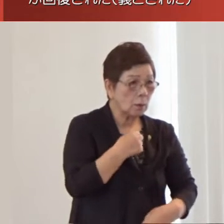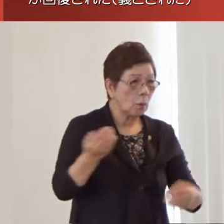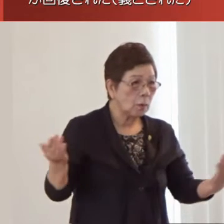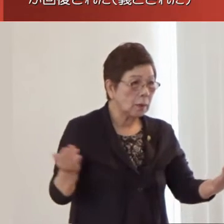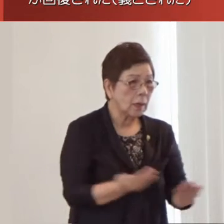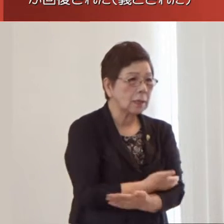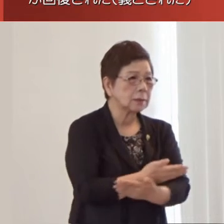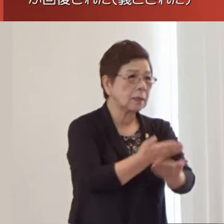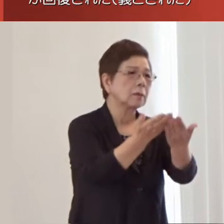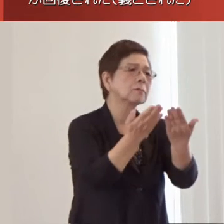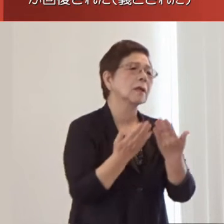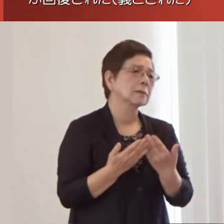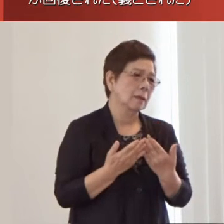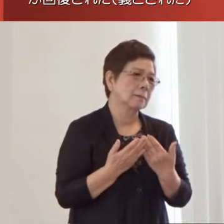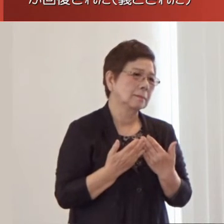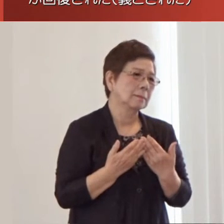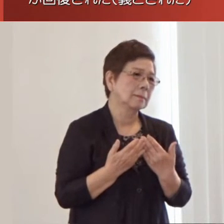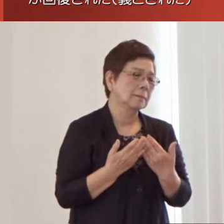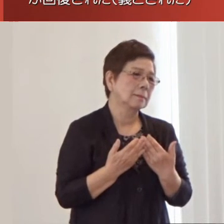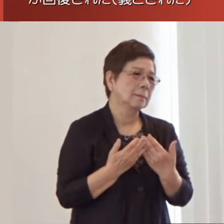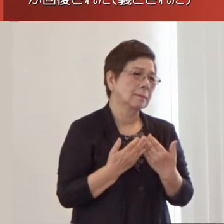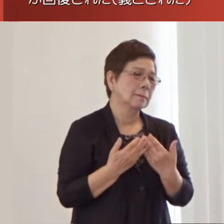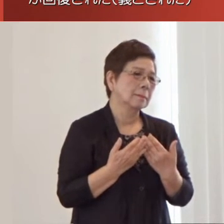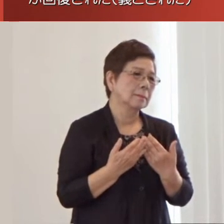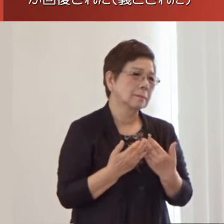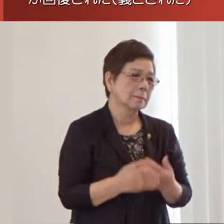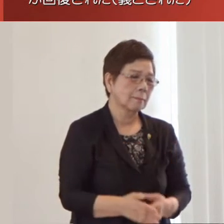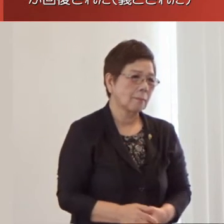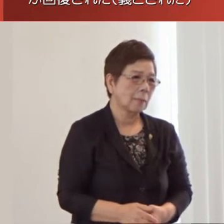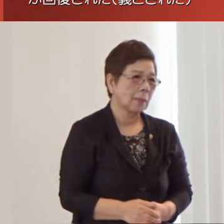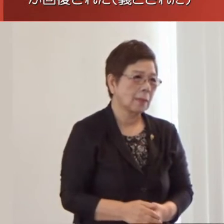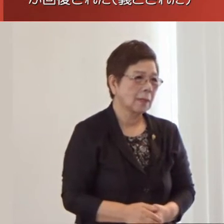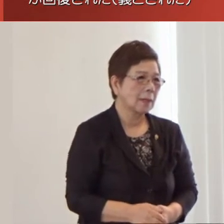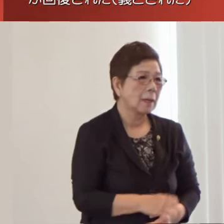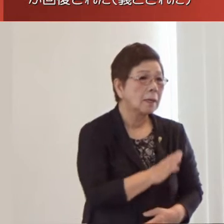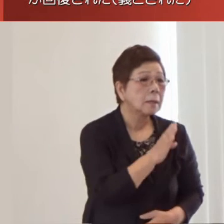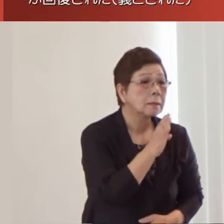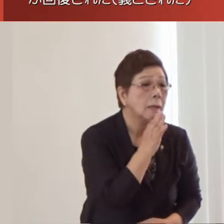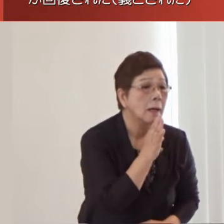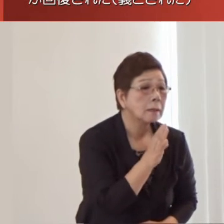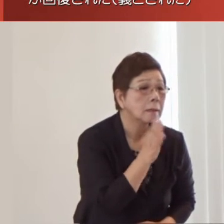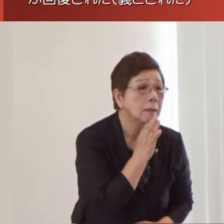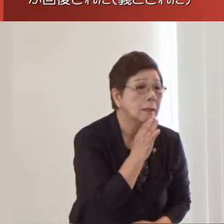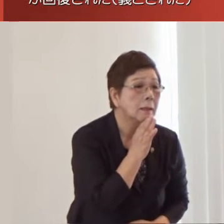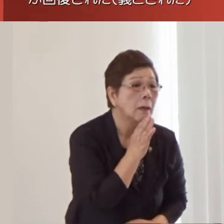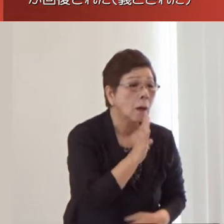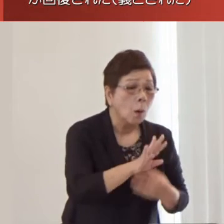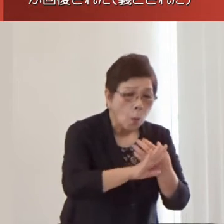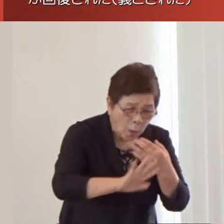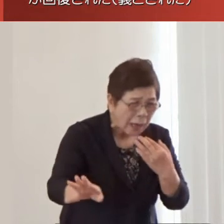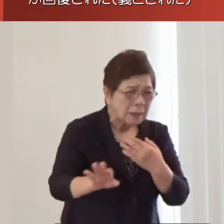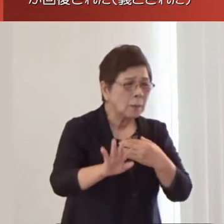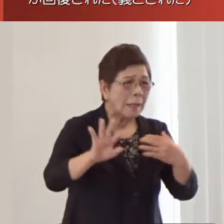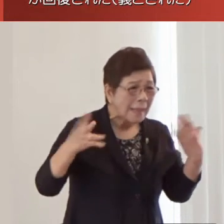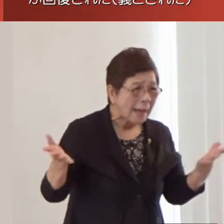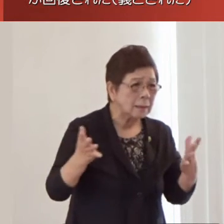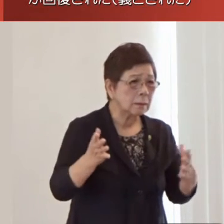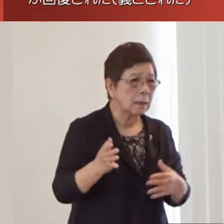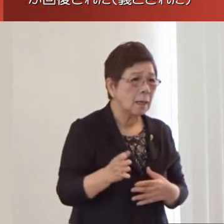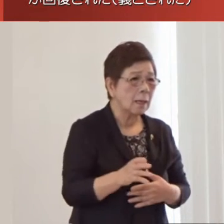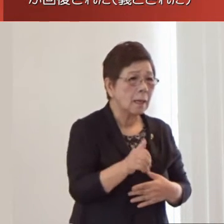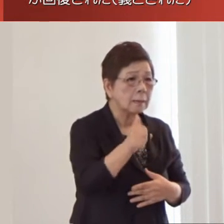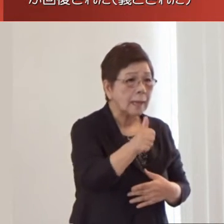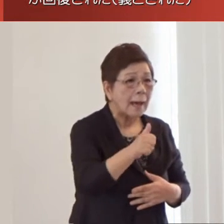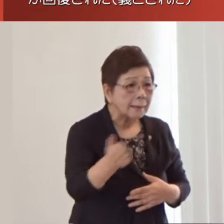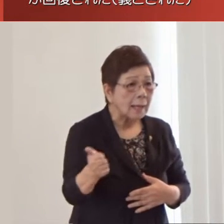受けられなくなっていた私たちですけれども、ただただ唯一ですよ、オンリー、他にはないということです。ただキ